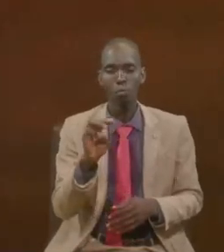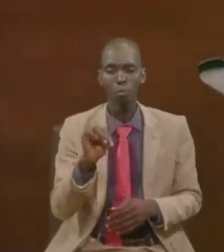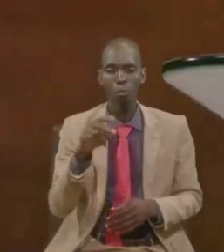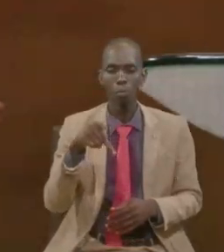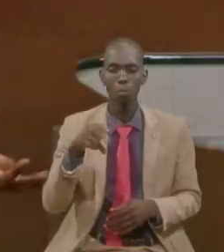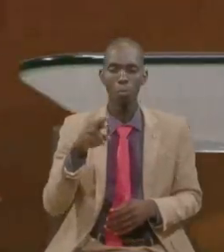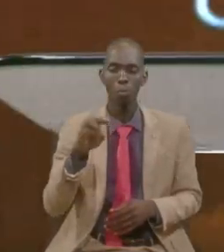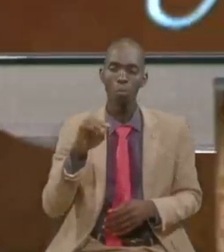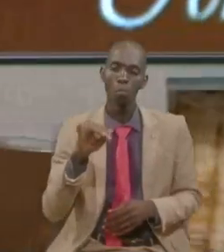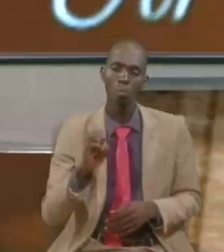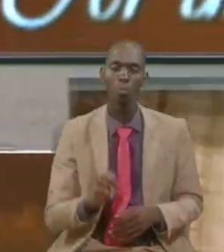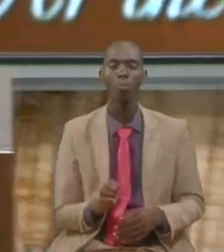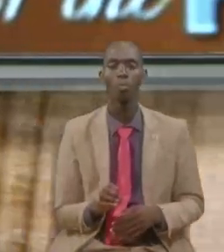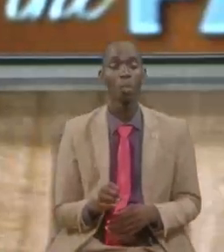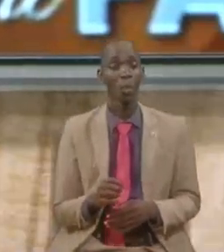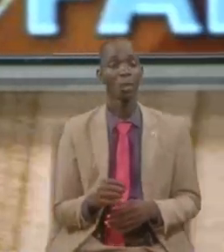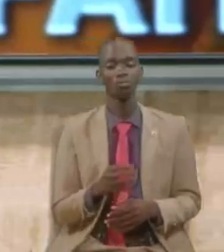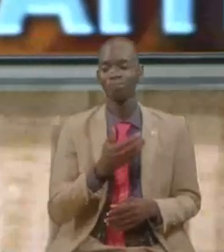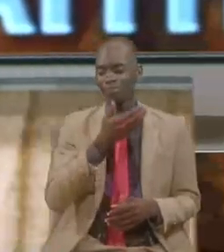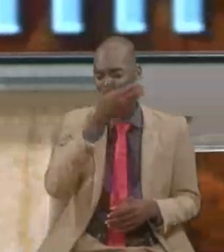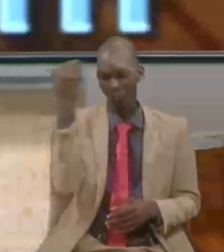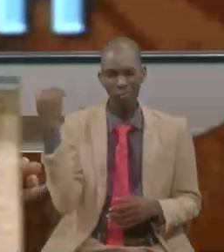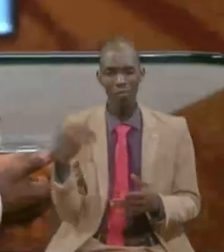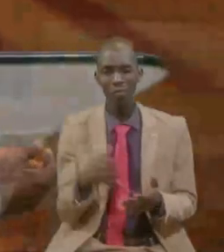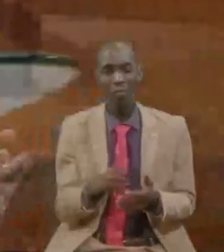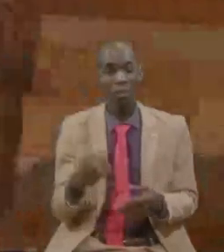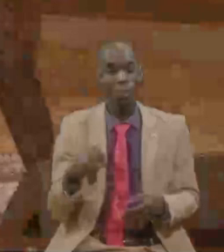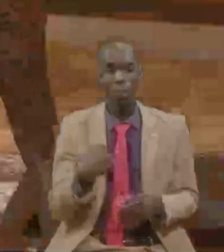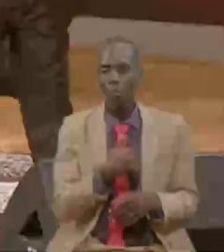Il faut l'oublier. Nous ne pouvons pas compromettre la parole de Dieu